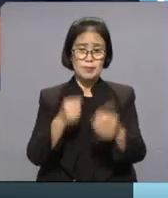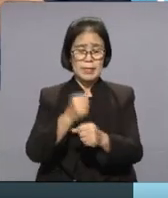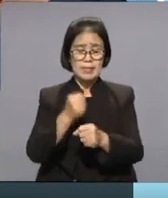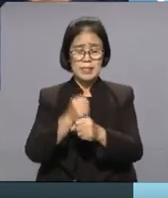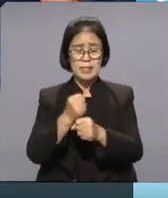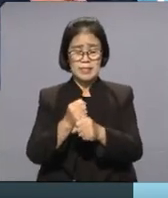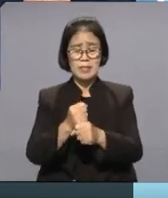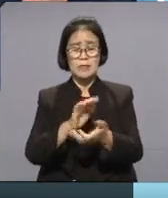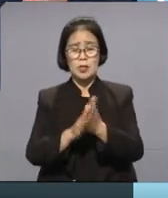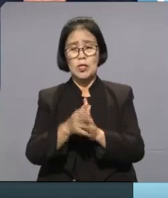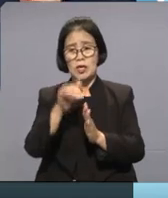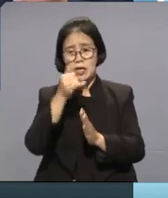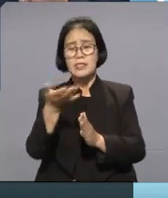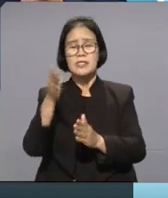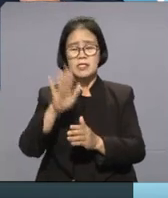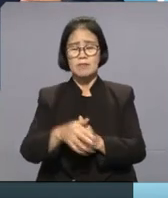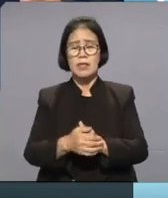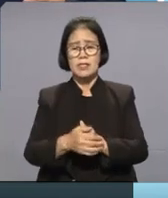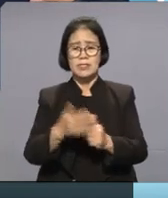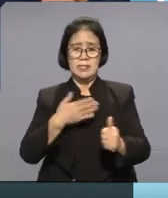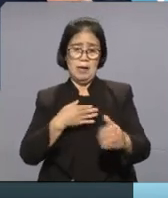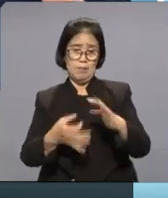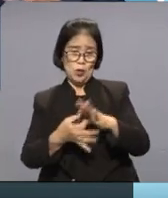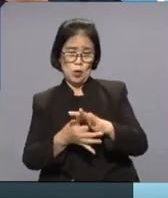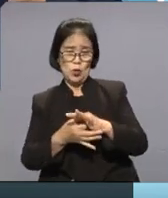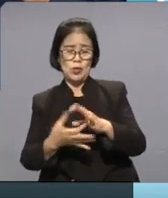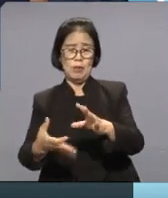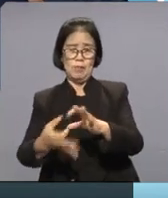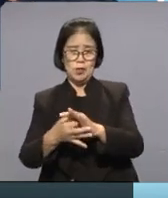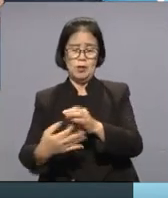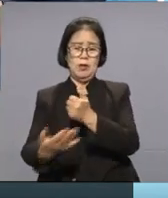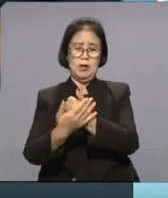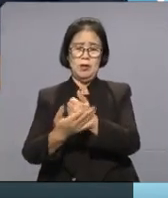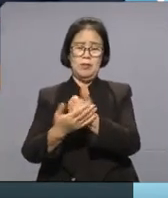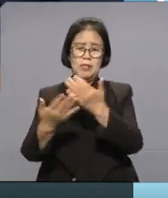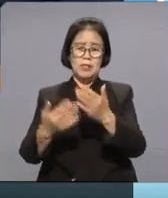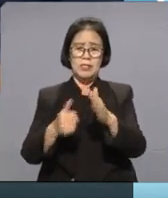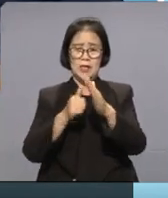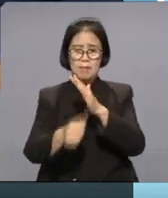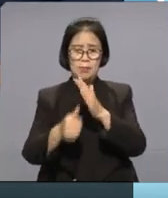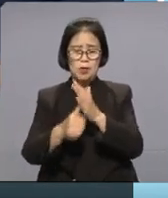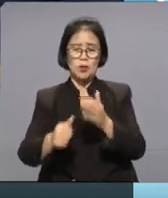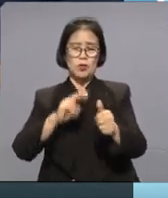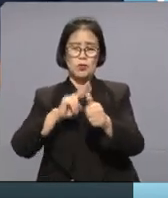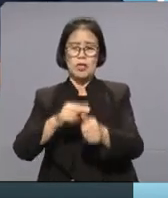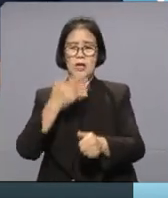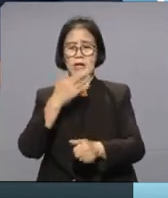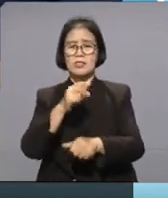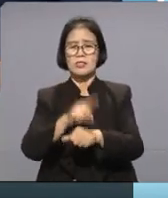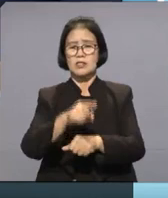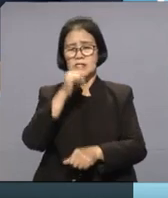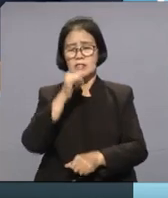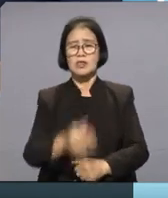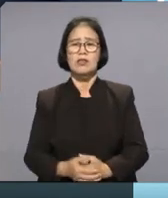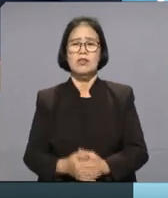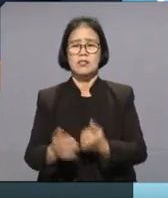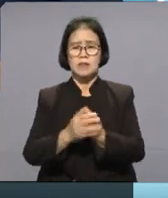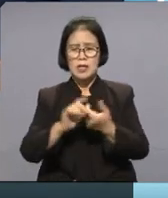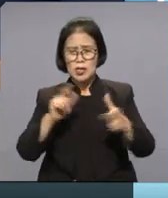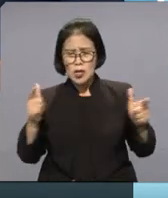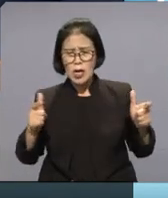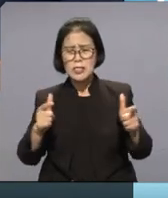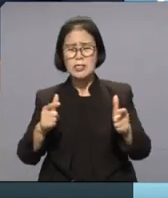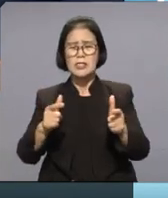있겠지만 어쨌든 우호 세력을 만들어놔서 자기를 지지하는 사람들을 끌어올려가지고 다시 당대표에 도전할 가능성도 저는 있다고 봐요. 예. 그래서 여러 가지 포석들